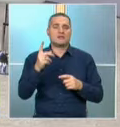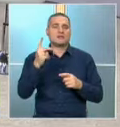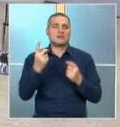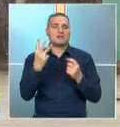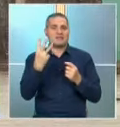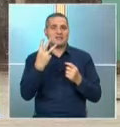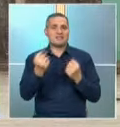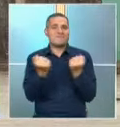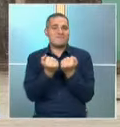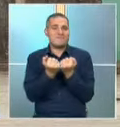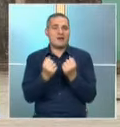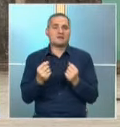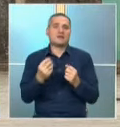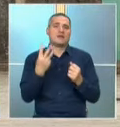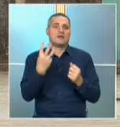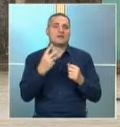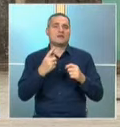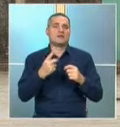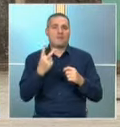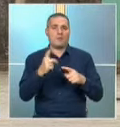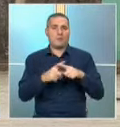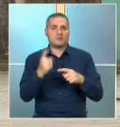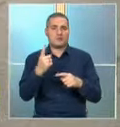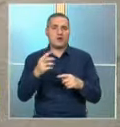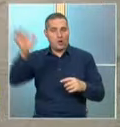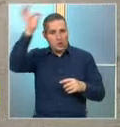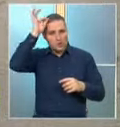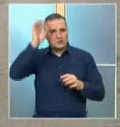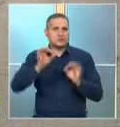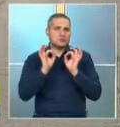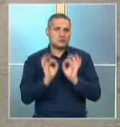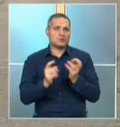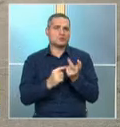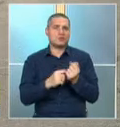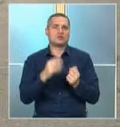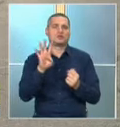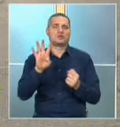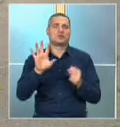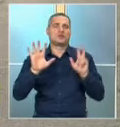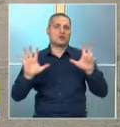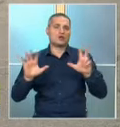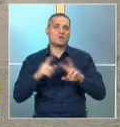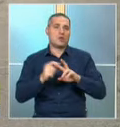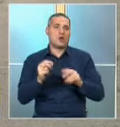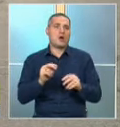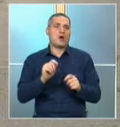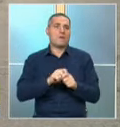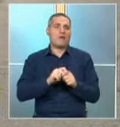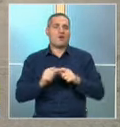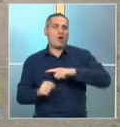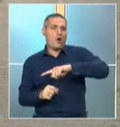33 местен, 32 плюс 1. Учениците са точна бройка 48, но прави